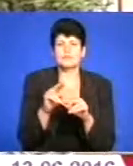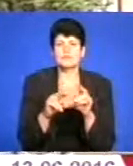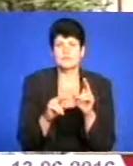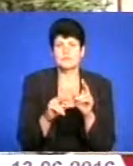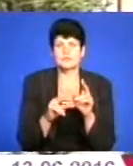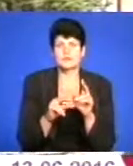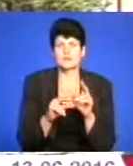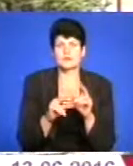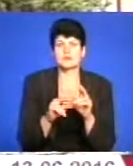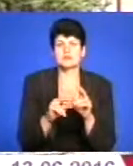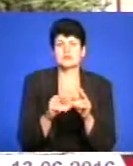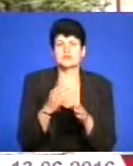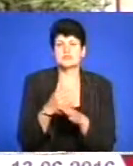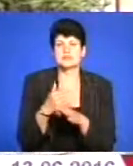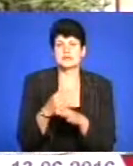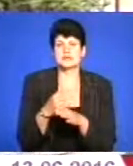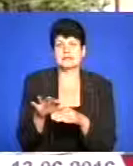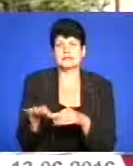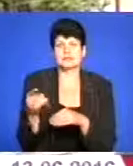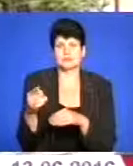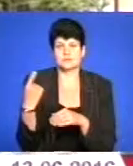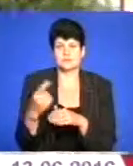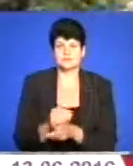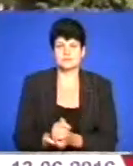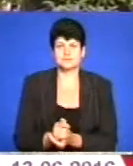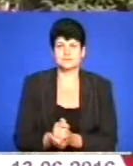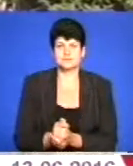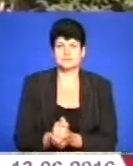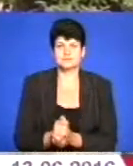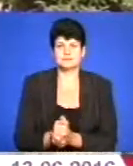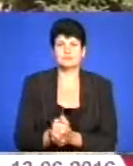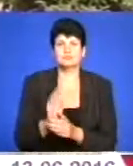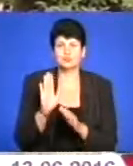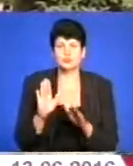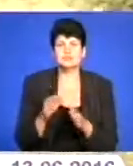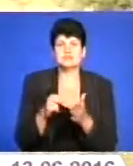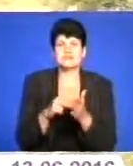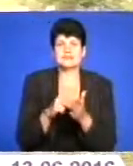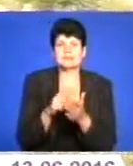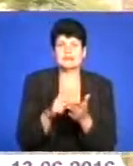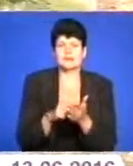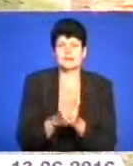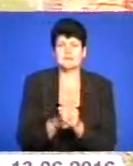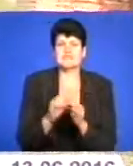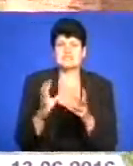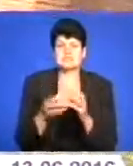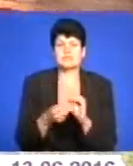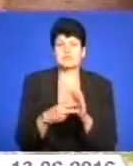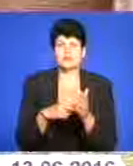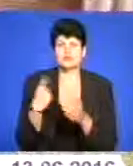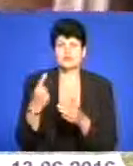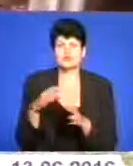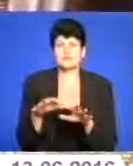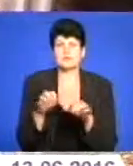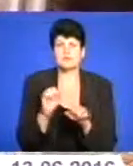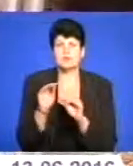додатковим фінансуванням. Я думаю, що з мільярдного бюджету Міністерства оборони можна знайти достатньо коштів